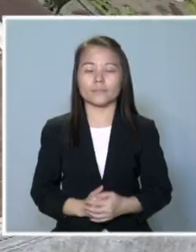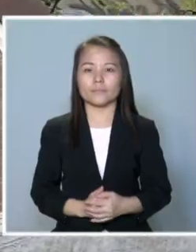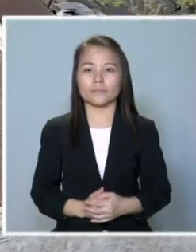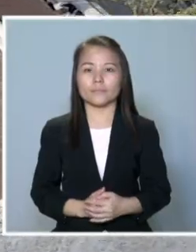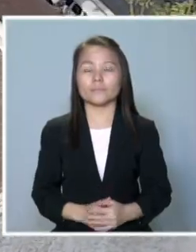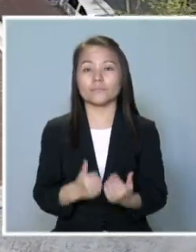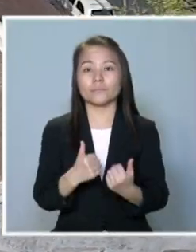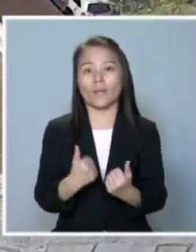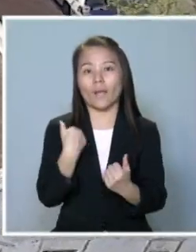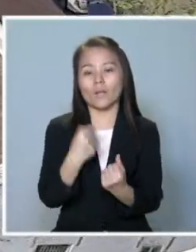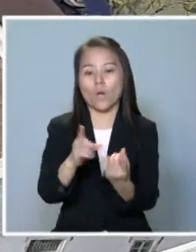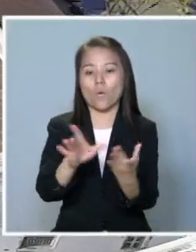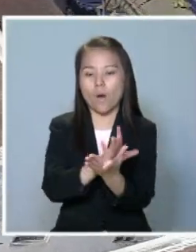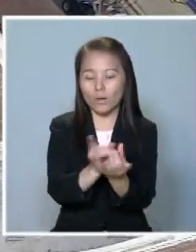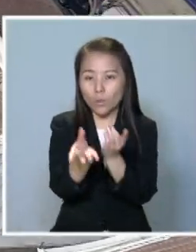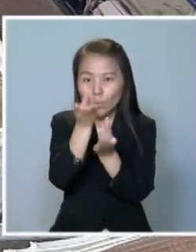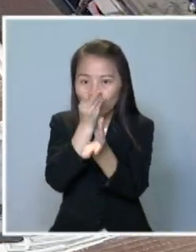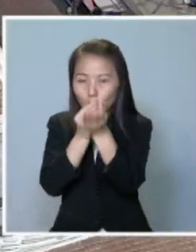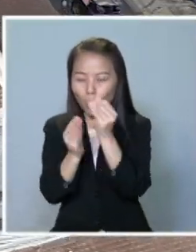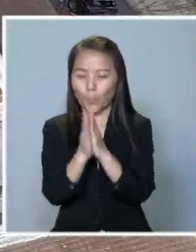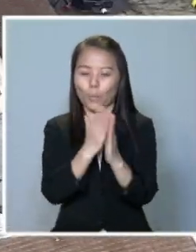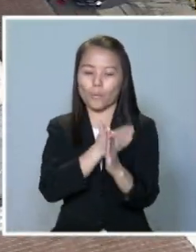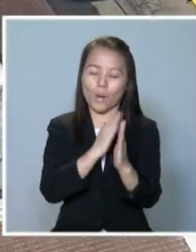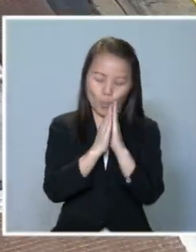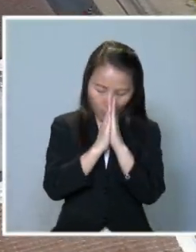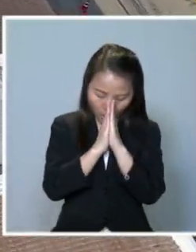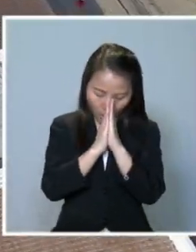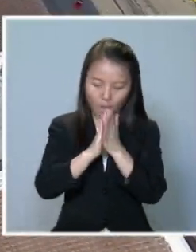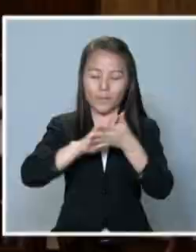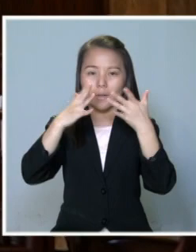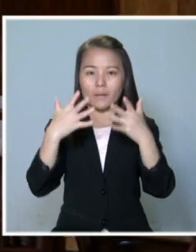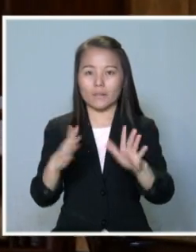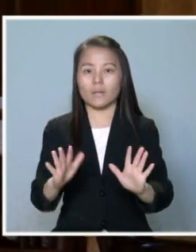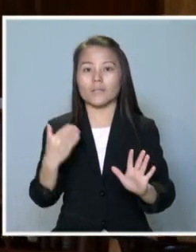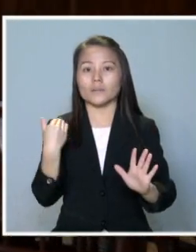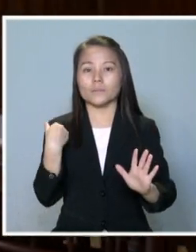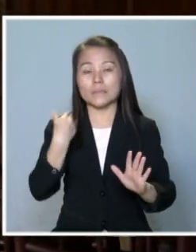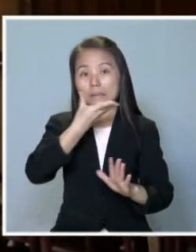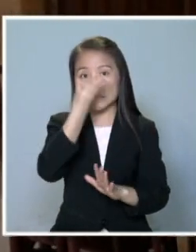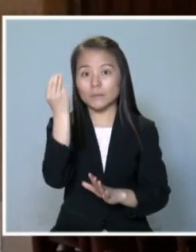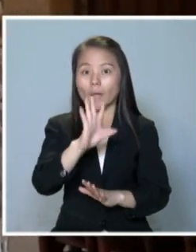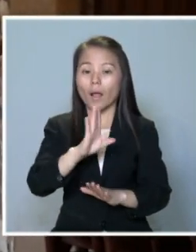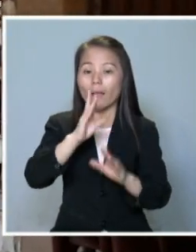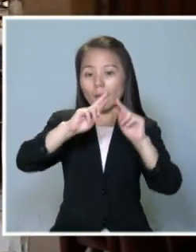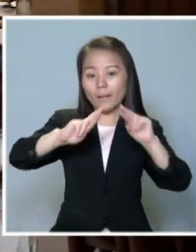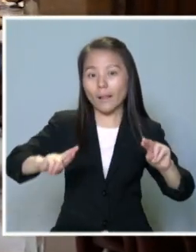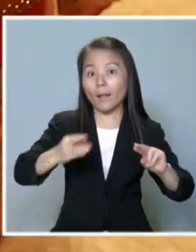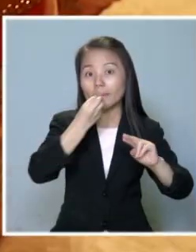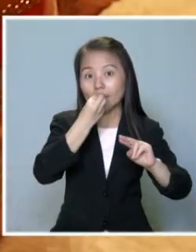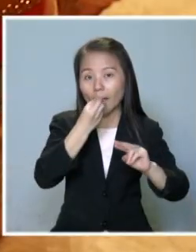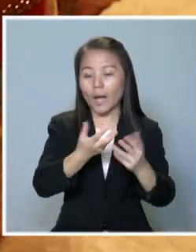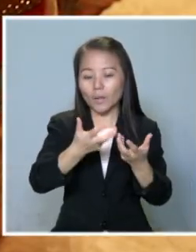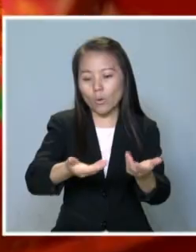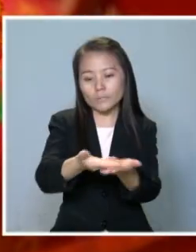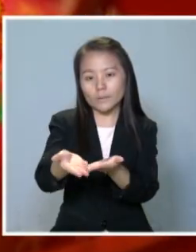เมื่อดื่มด่ำกับงานศีลและไหว้พระขอพรกันอิ่มอกอิ่มใจแล้วอย่าลืมแวะรับประทานอาหารหรือว่าช้อปปิ้ง